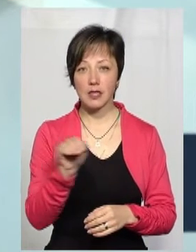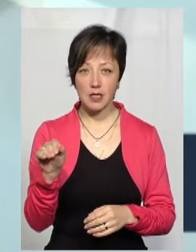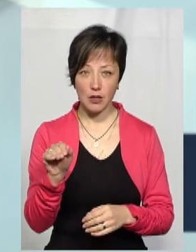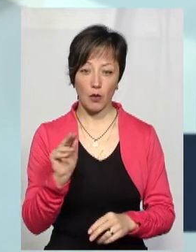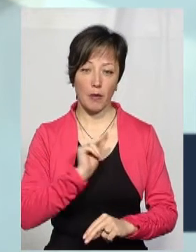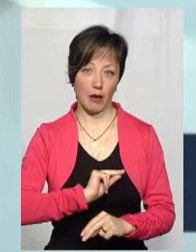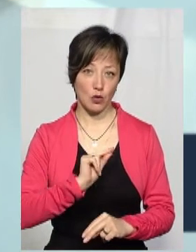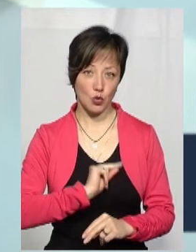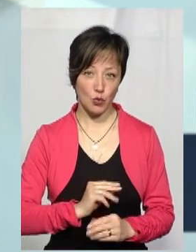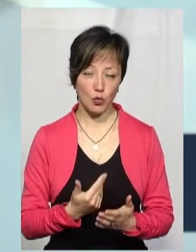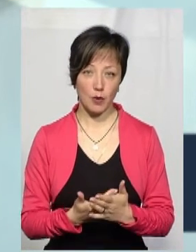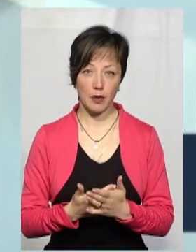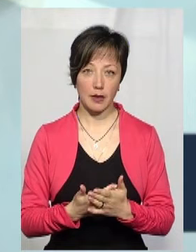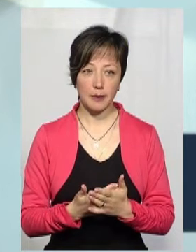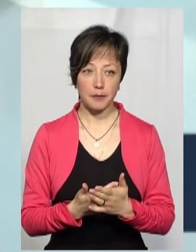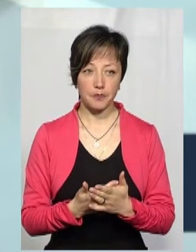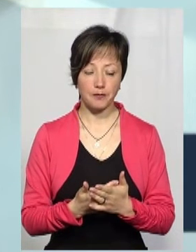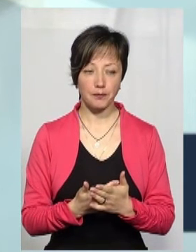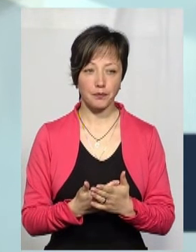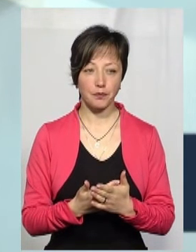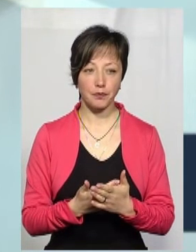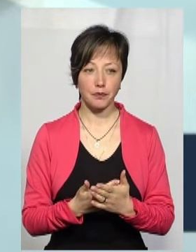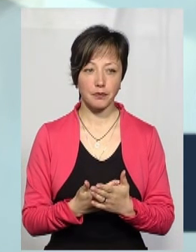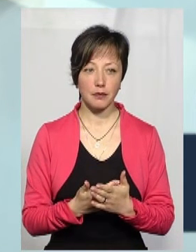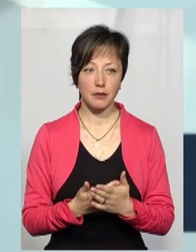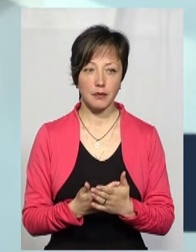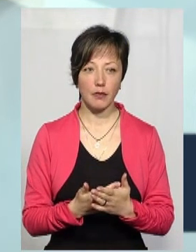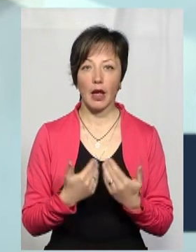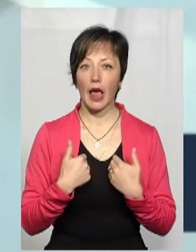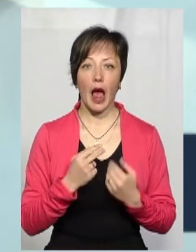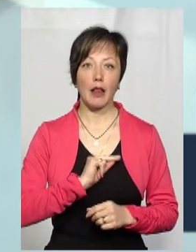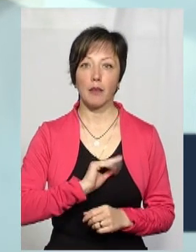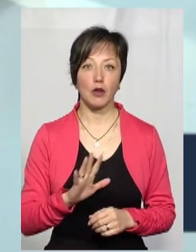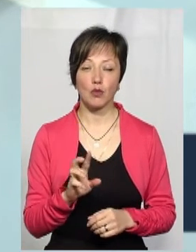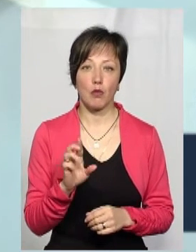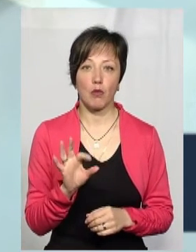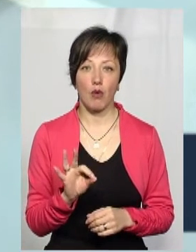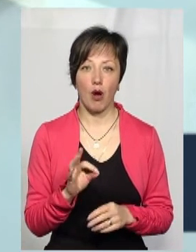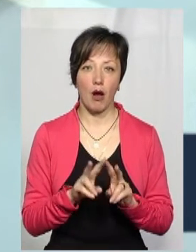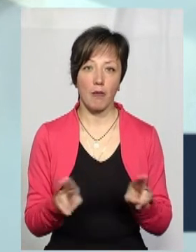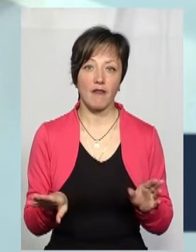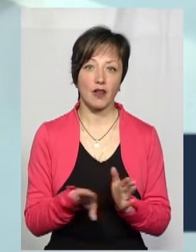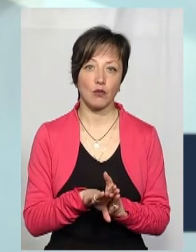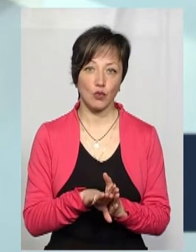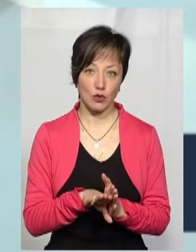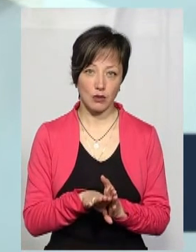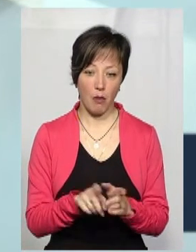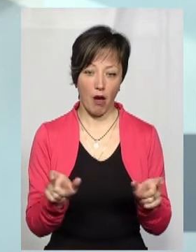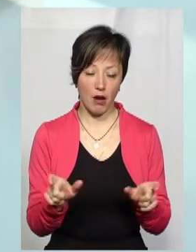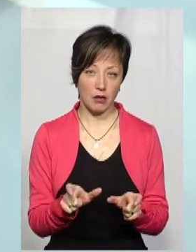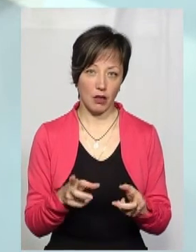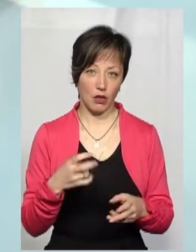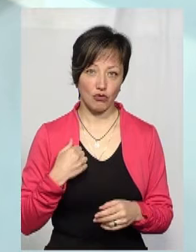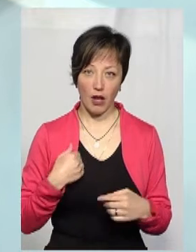знаходяться в трудових відносинах. Ну, тобто, як кажуть, я не працюю, бо я зараз, типу, в відпустці от по карантину.